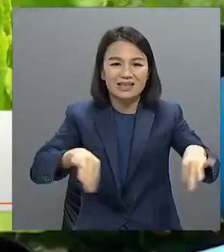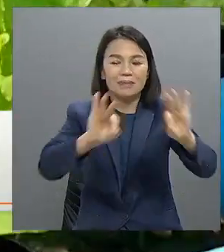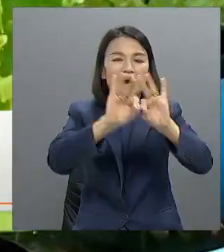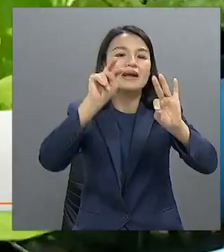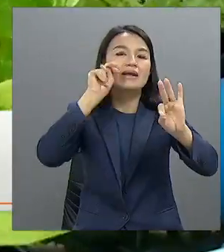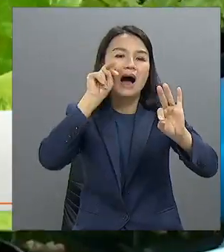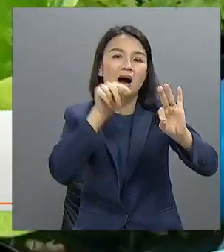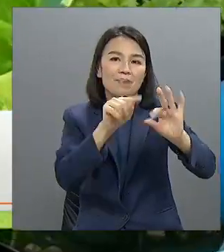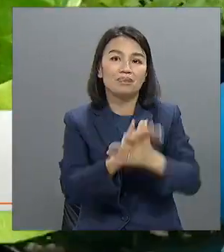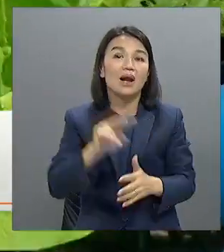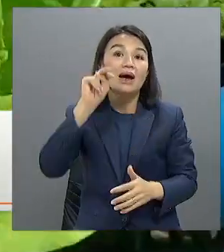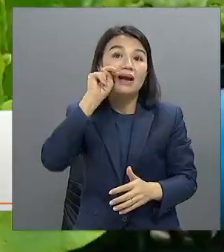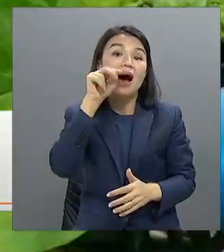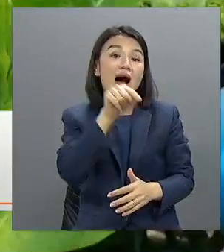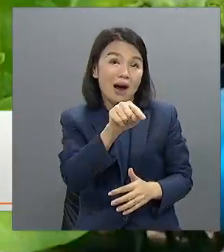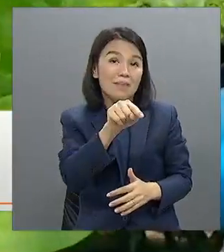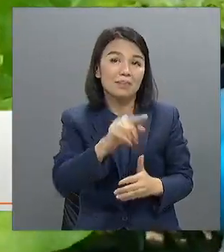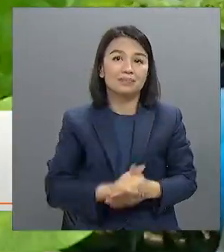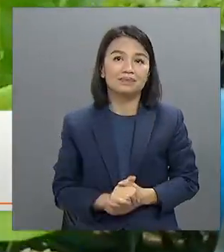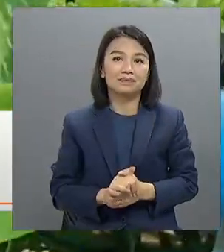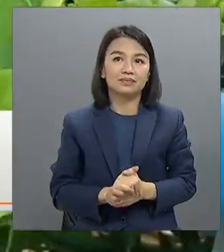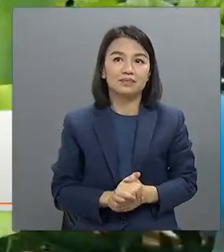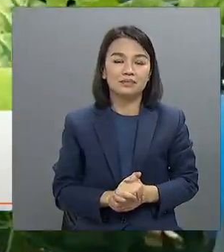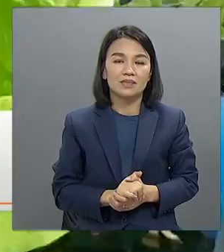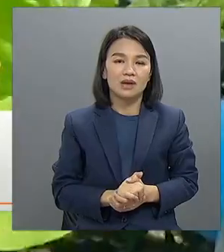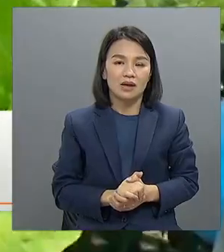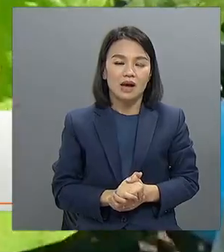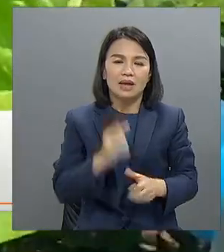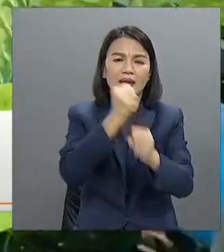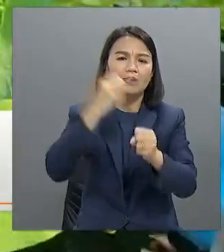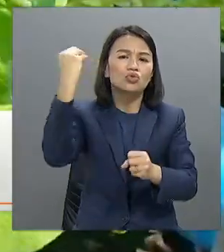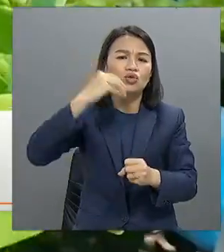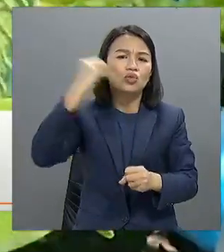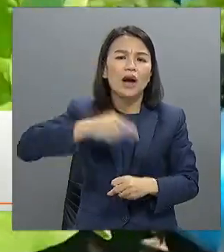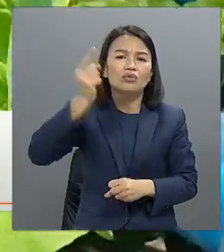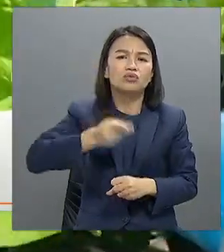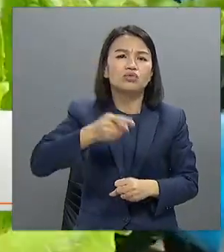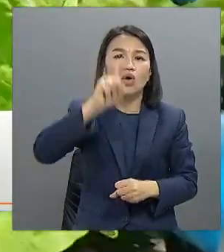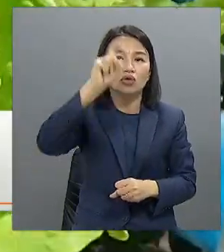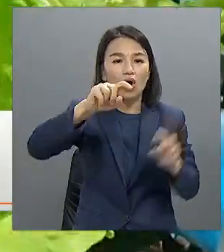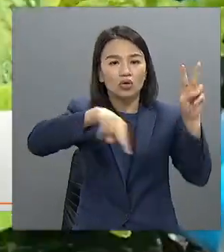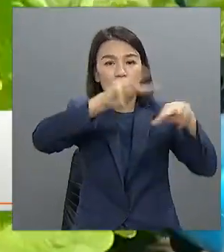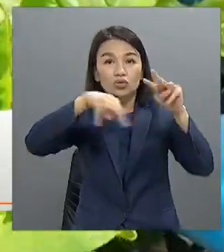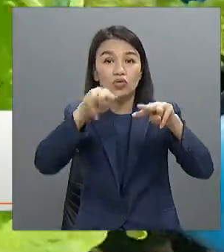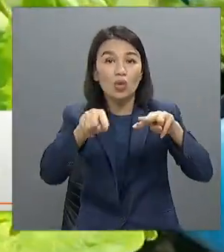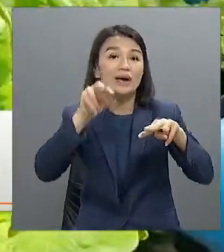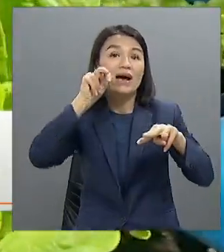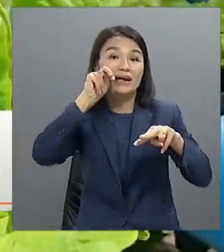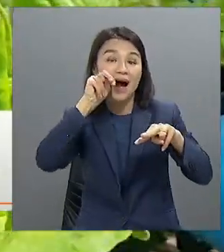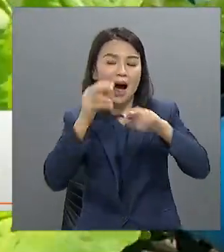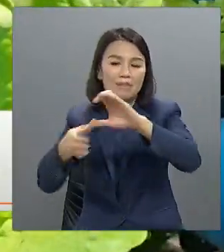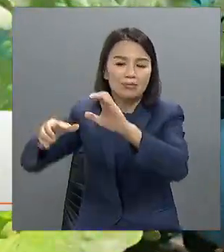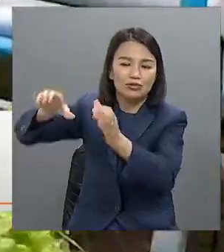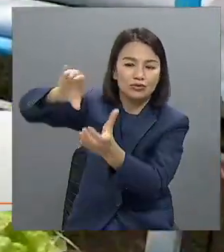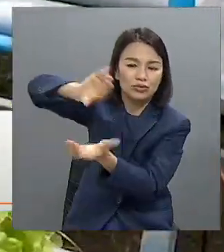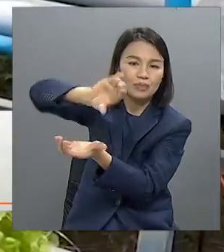บน้ำนะสิ่งที่ทางพยาบาลคนนี้เนี่ยทำทุกวันคุณสายฝนบอกว่าต้องมีการตรวจถังและเติมน้ำสะอาดลงในถังใ